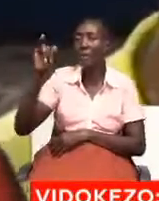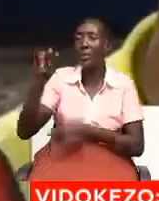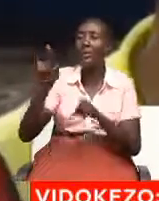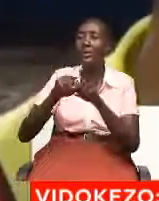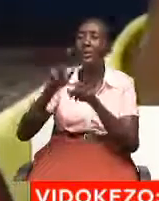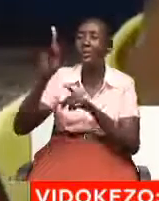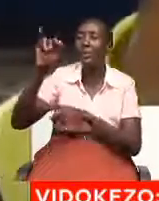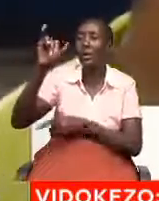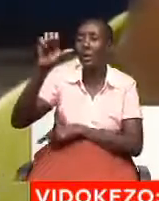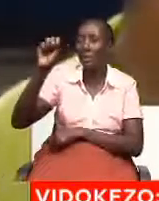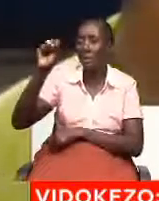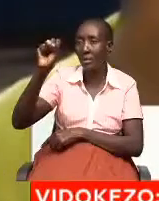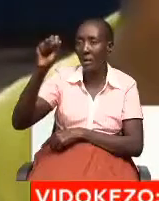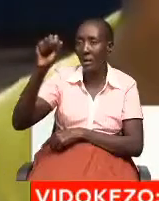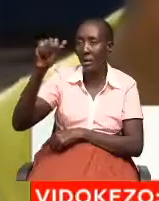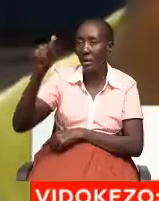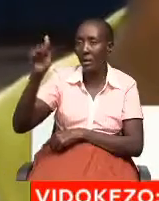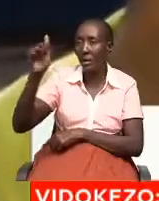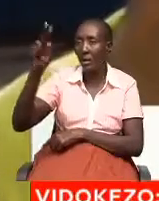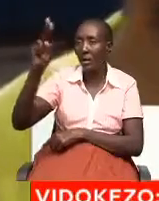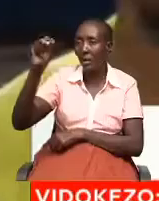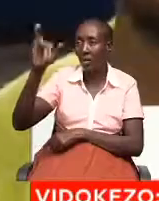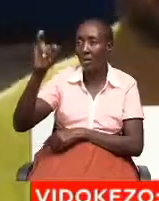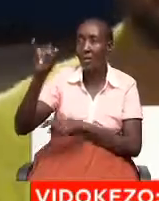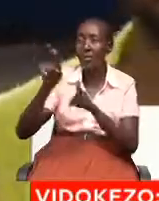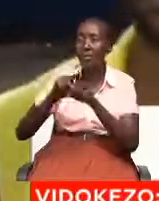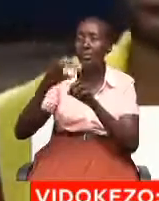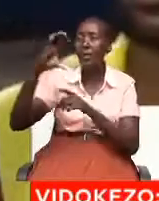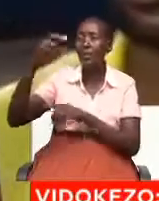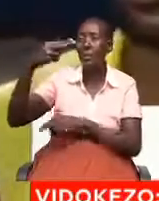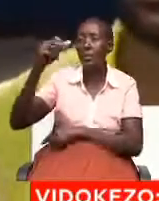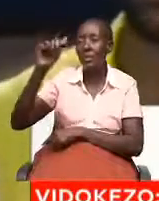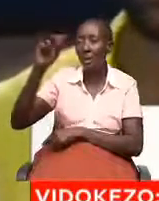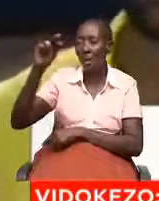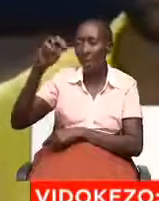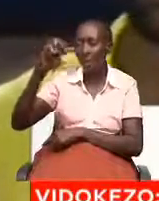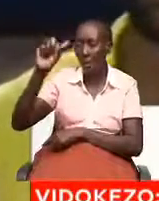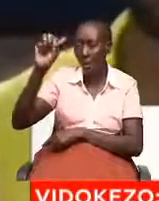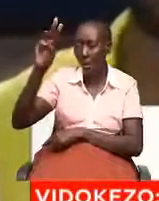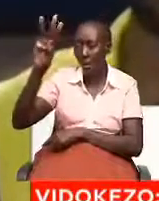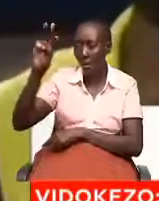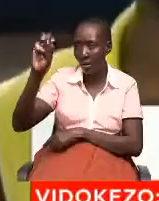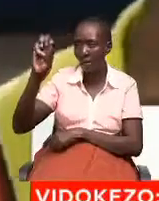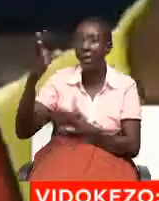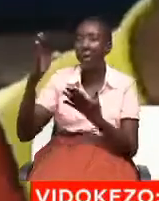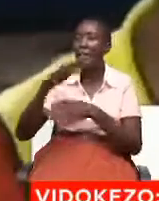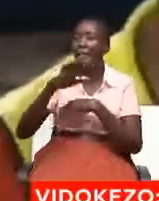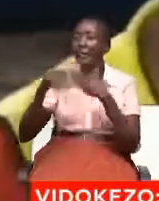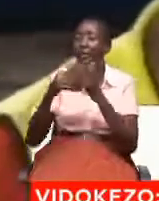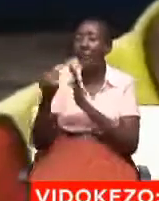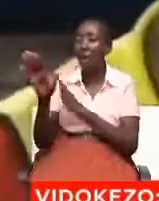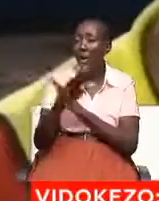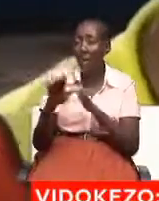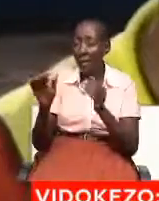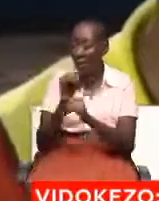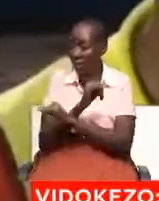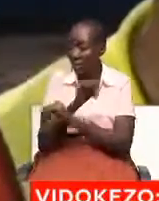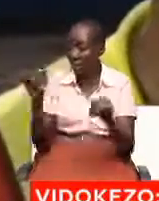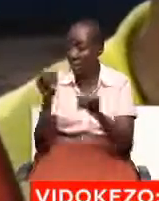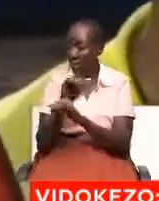that Changamwe, okay, to ensure that our areas are properly fumigated, so that we